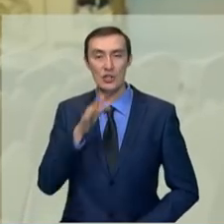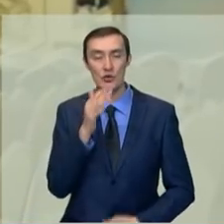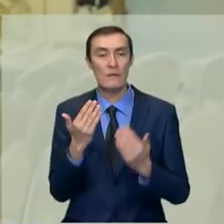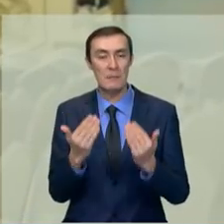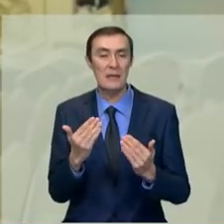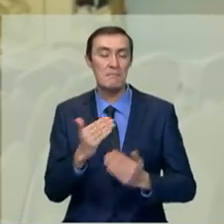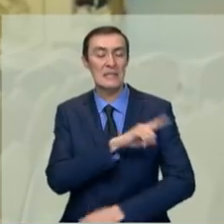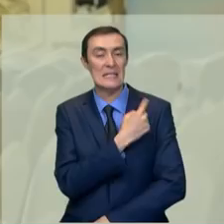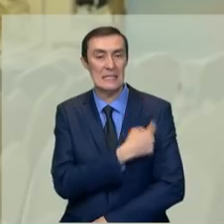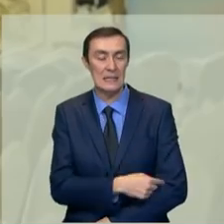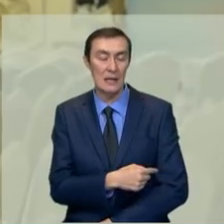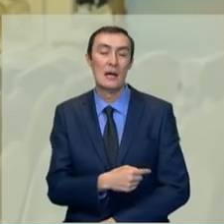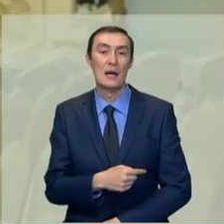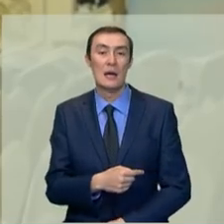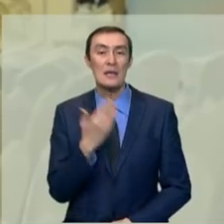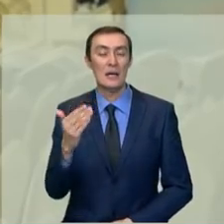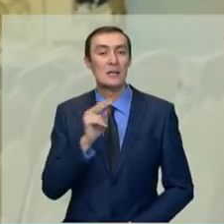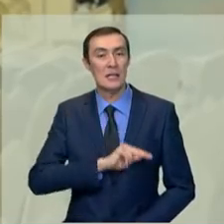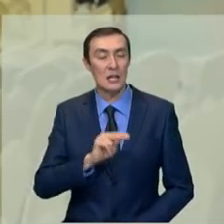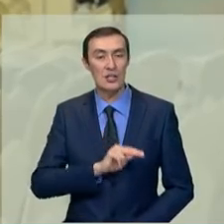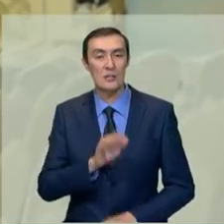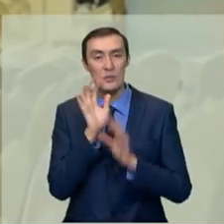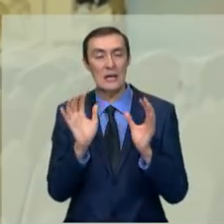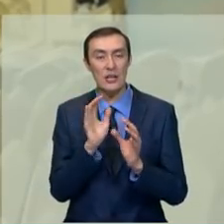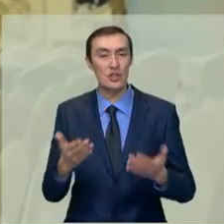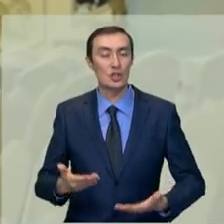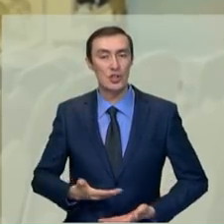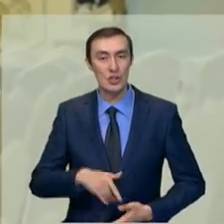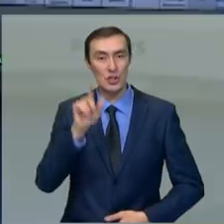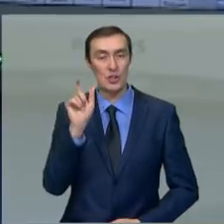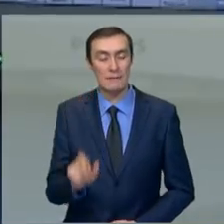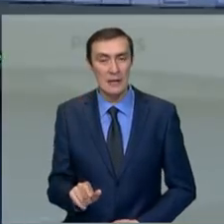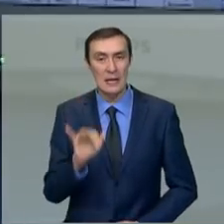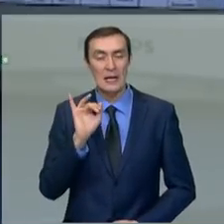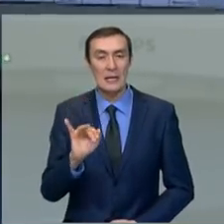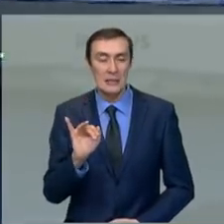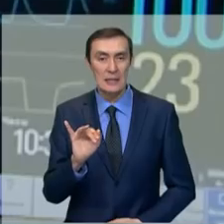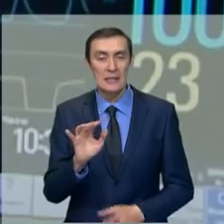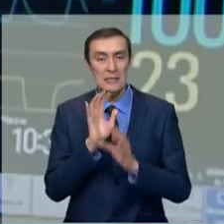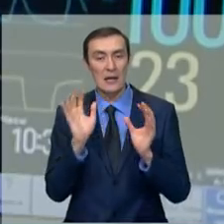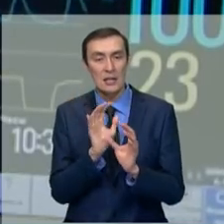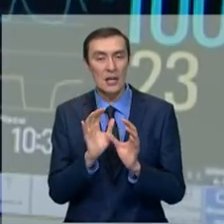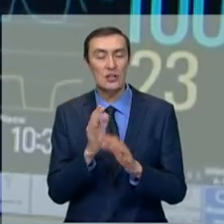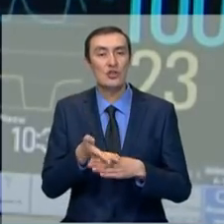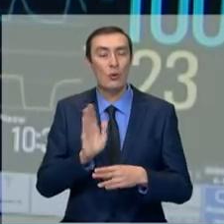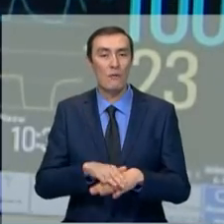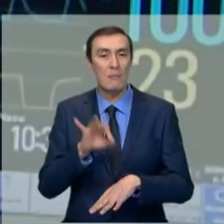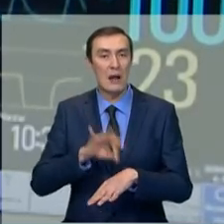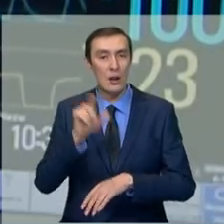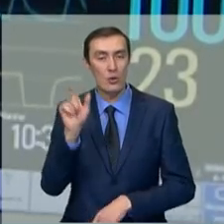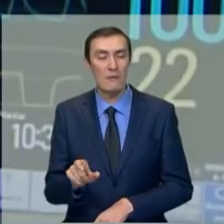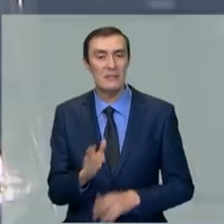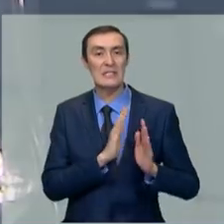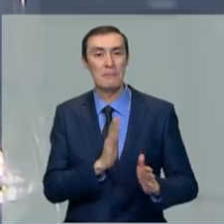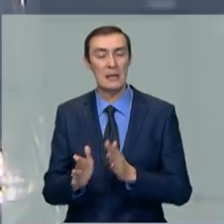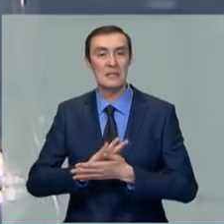современной медицине. Их задача – сохранить жизнь человеку и держать тяжелобольного в стабильном состоянии,